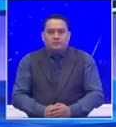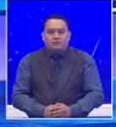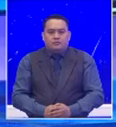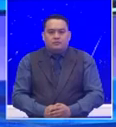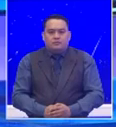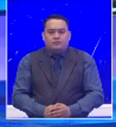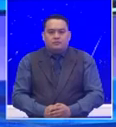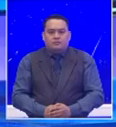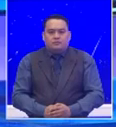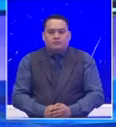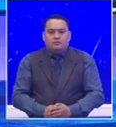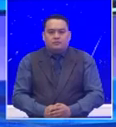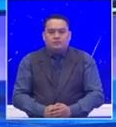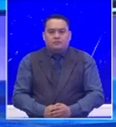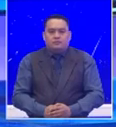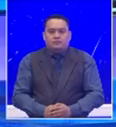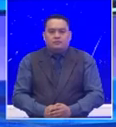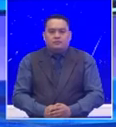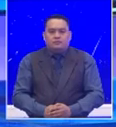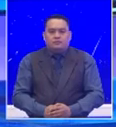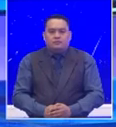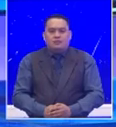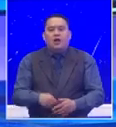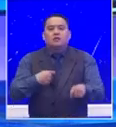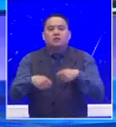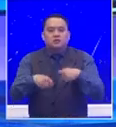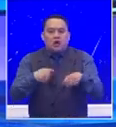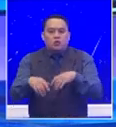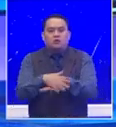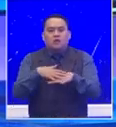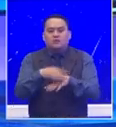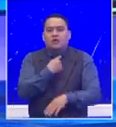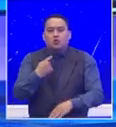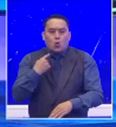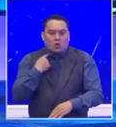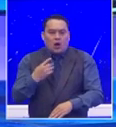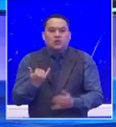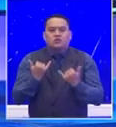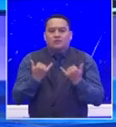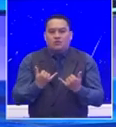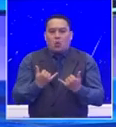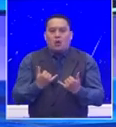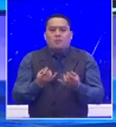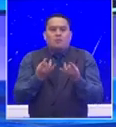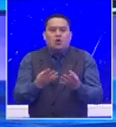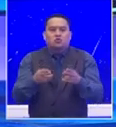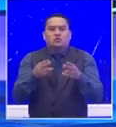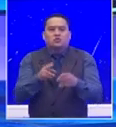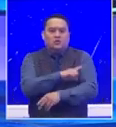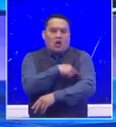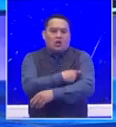Незнание, нежелание или пренебрежение. Торговцы коммунального рынка Талдыкургана Жейруйык не соблюдают